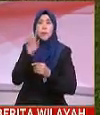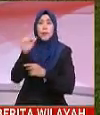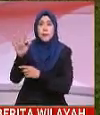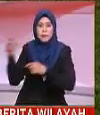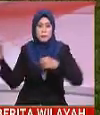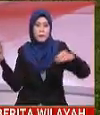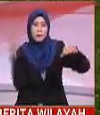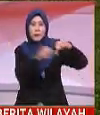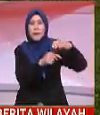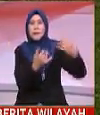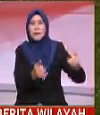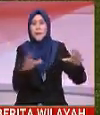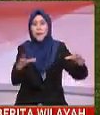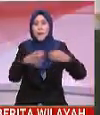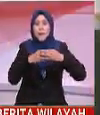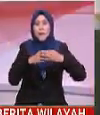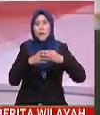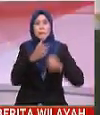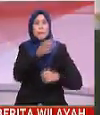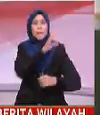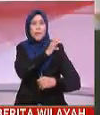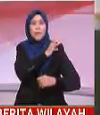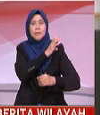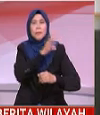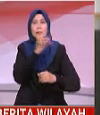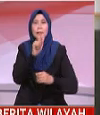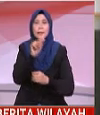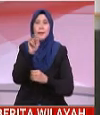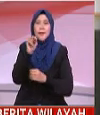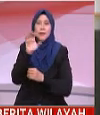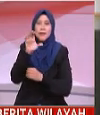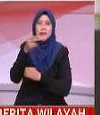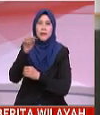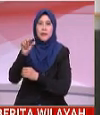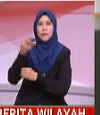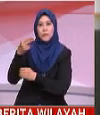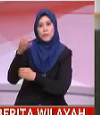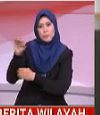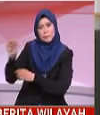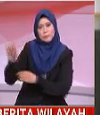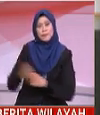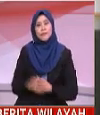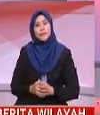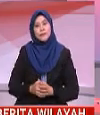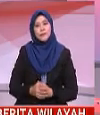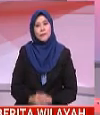yang dikumpulkan Ketua Jurulatih Skuad Kebangsaan Tan Cheng Ho.